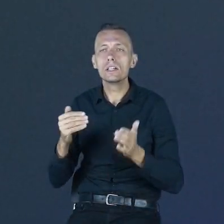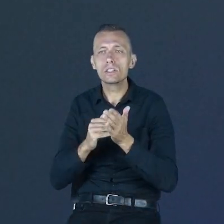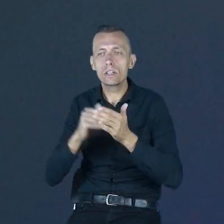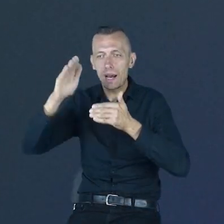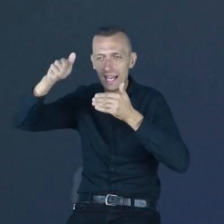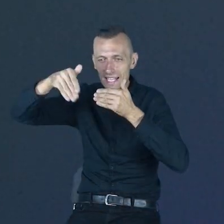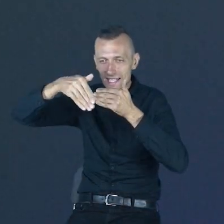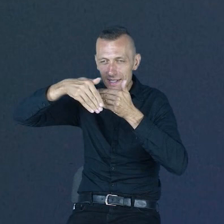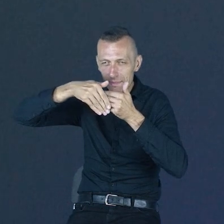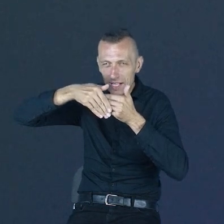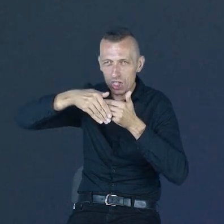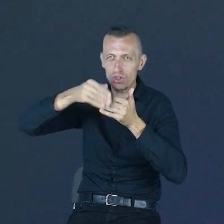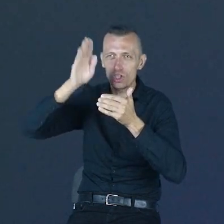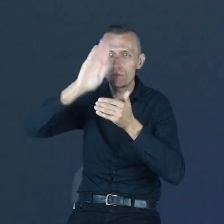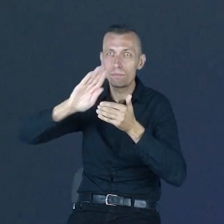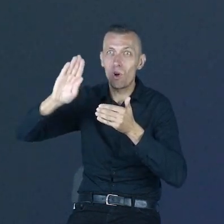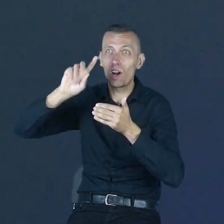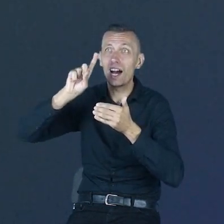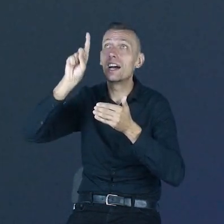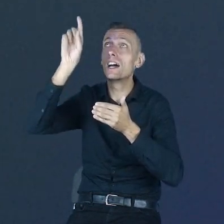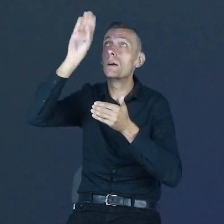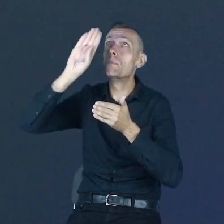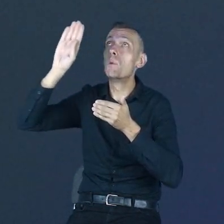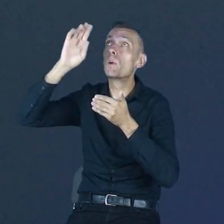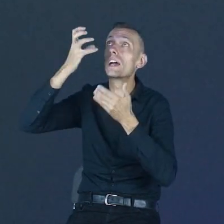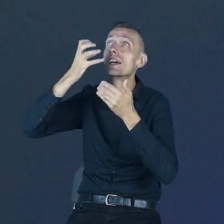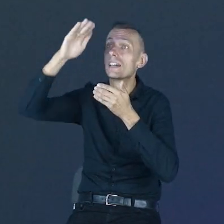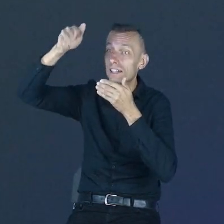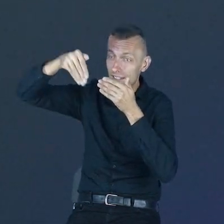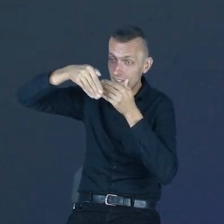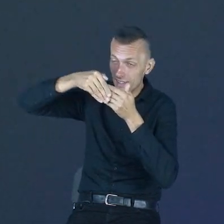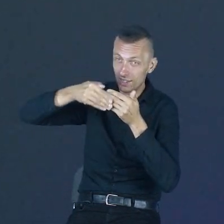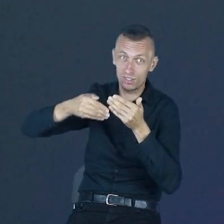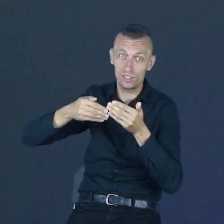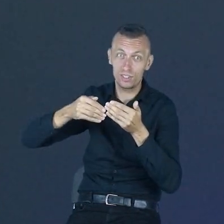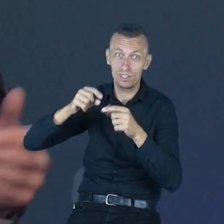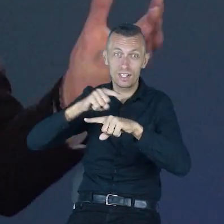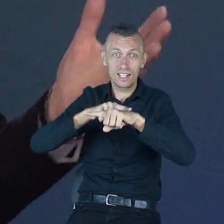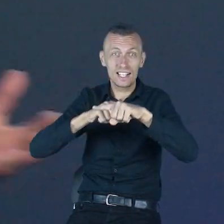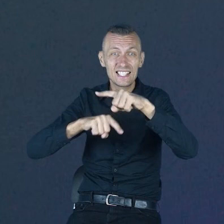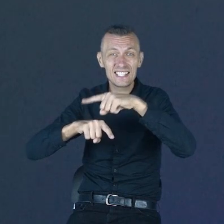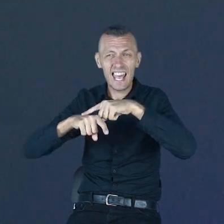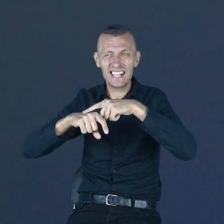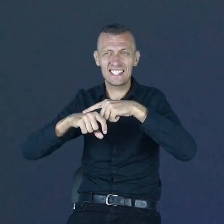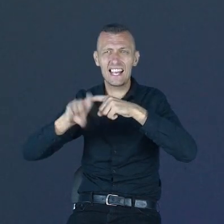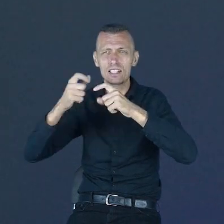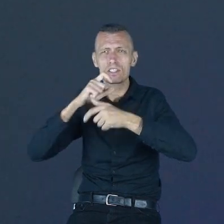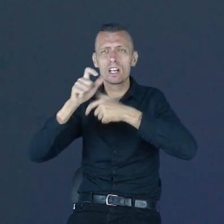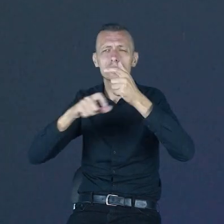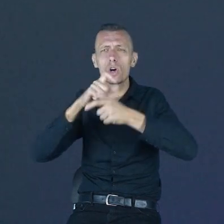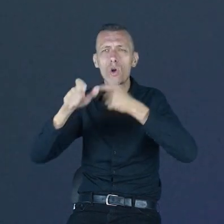się do nas. Obmyjmy ręce, a więc nasze działania. Oczyśćmy serca i nie bądźmy